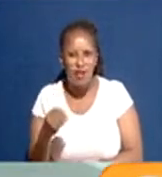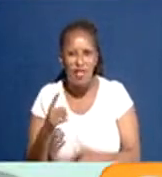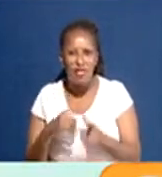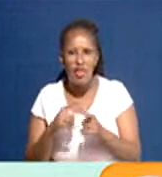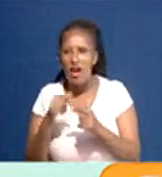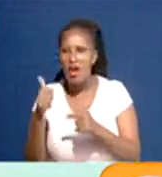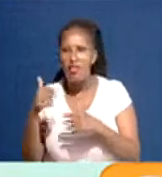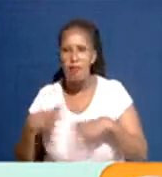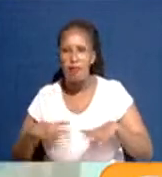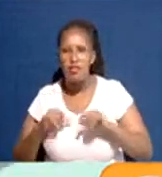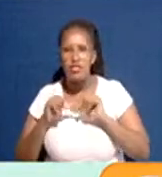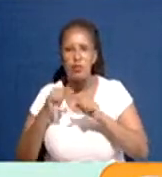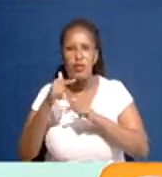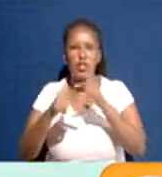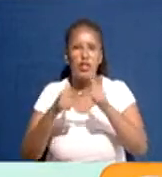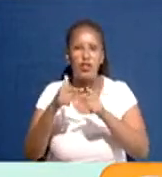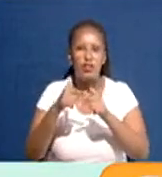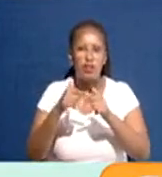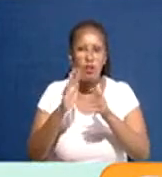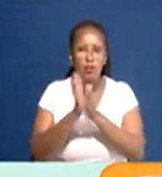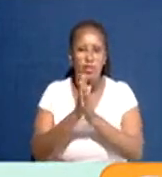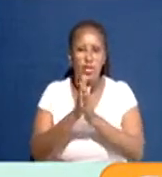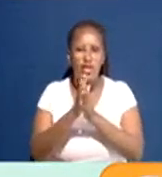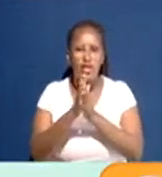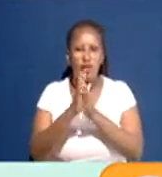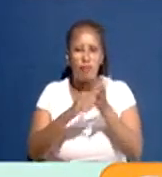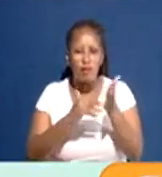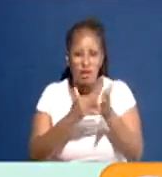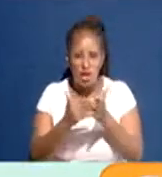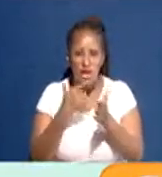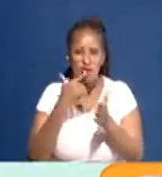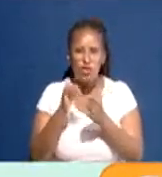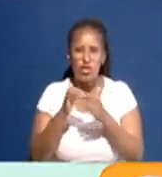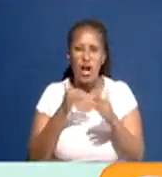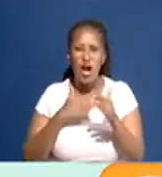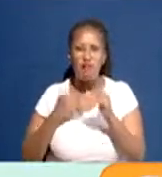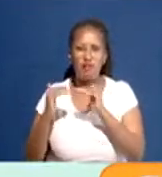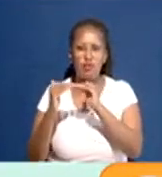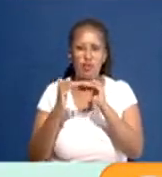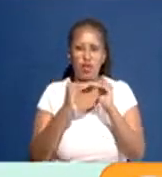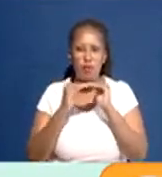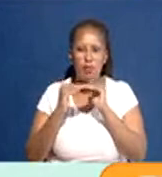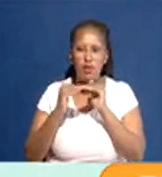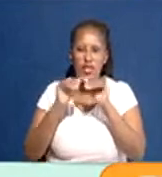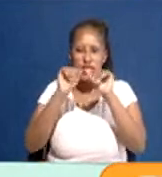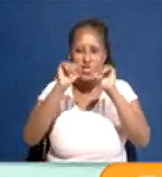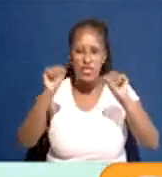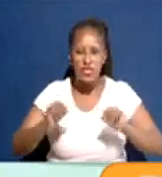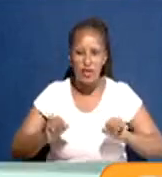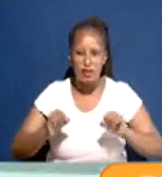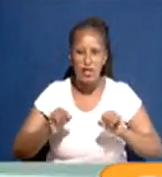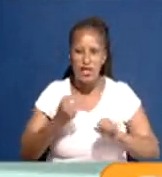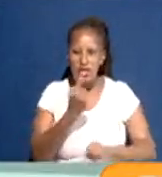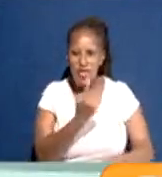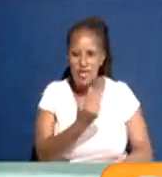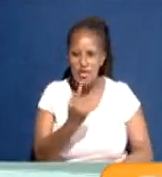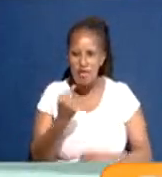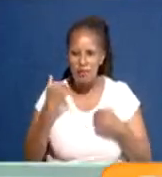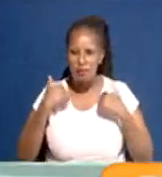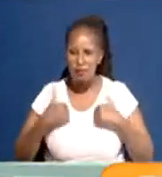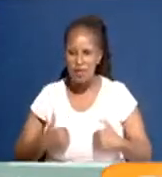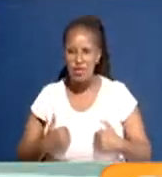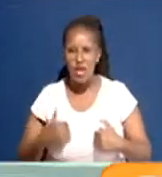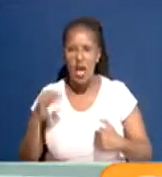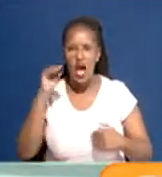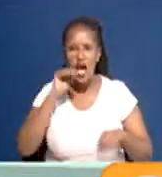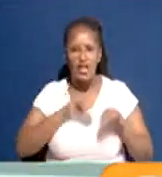hiyo. So that we have an equitable contribution mechanism. Every one of us is